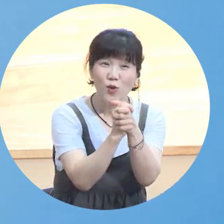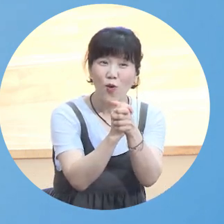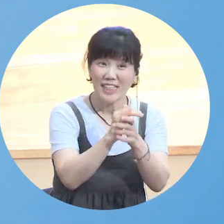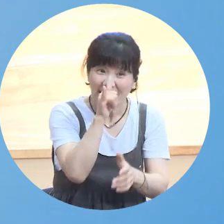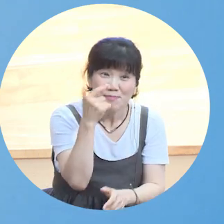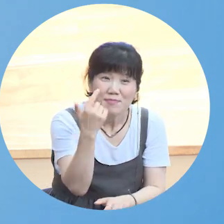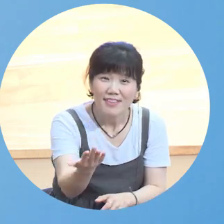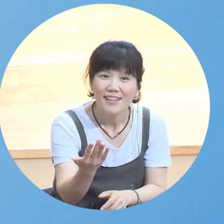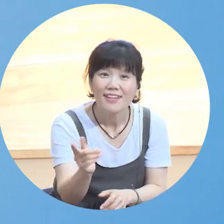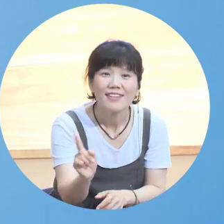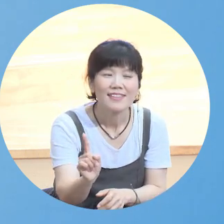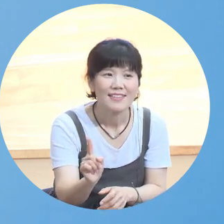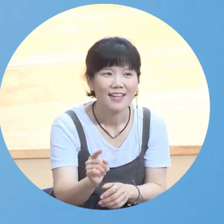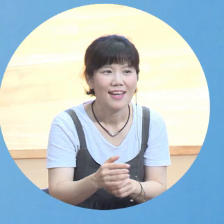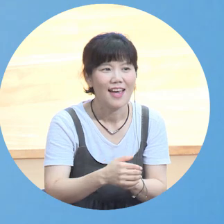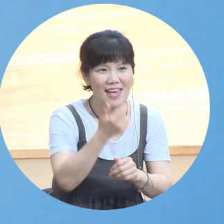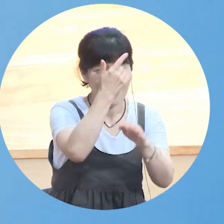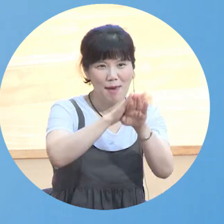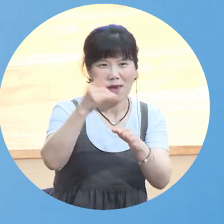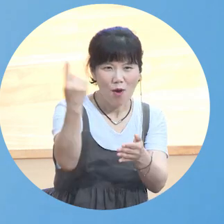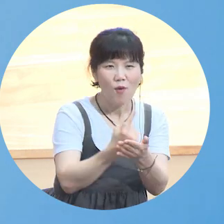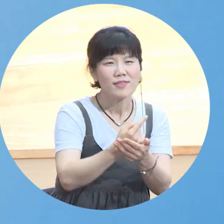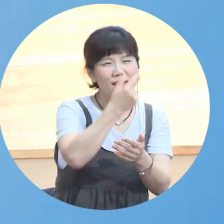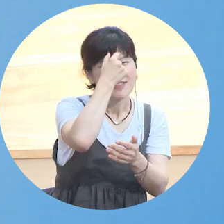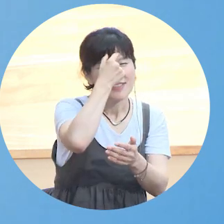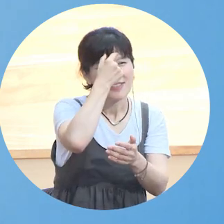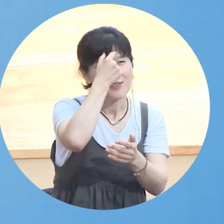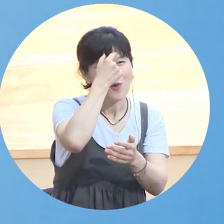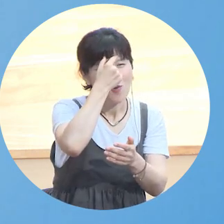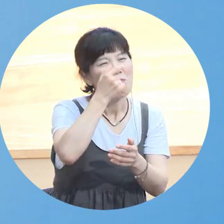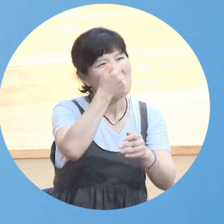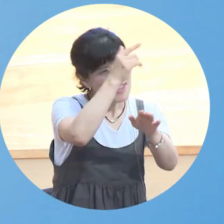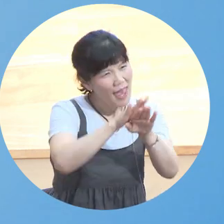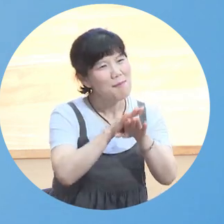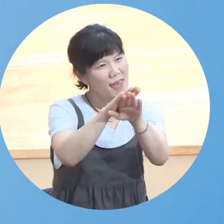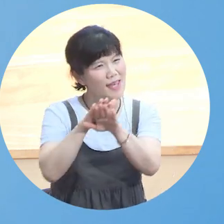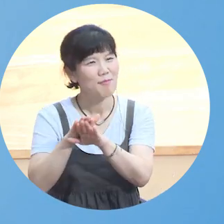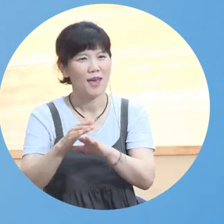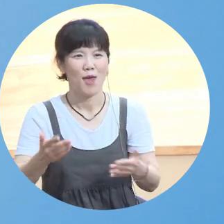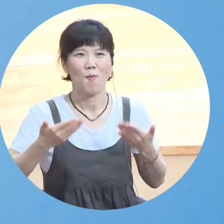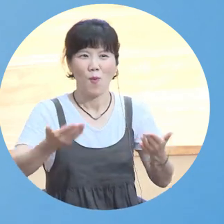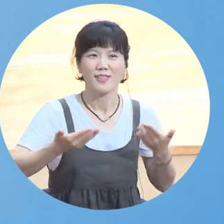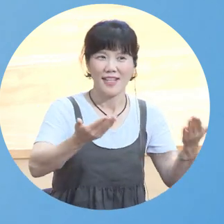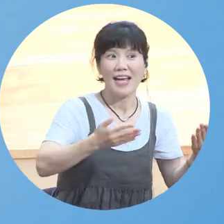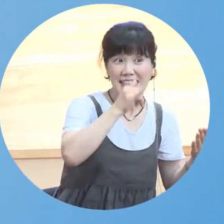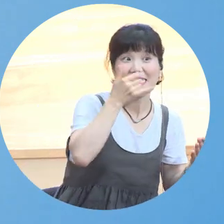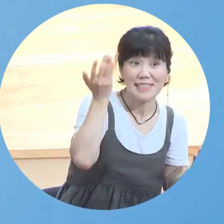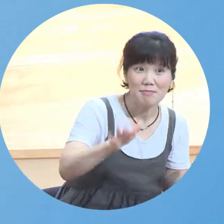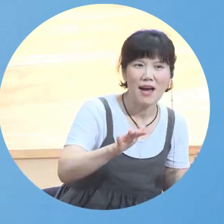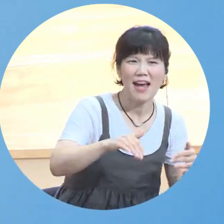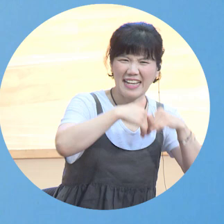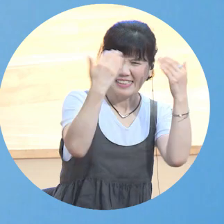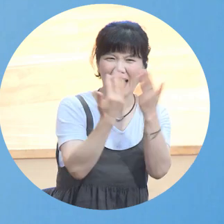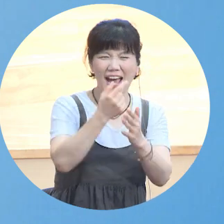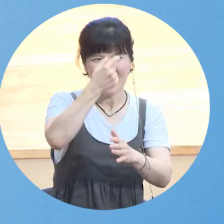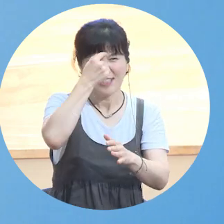예배당에 나와서 주일날 따박따박 예배하고 봉사 한다고 해서 다 기도의 무릎을 골라요